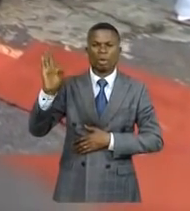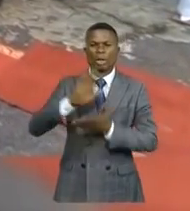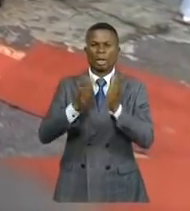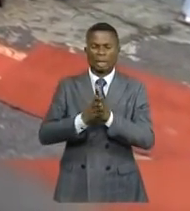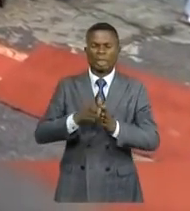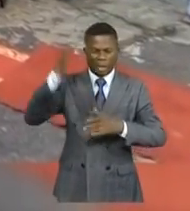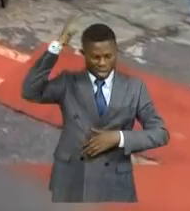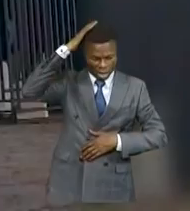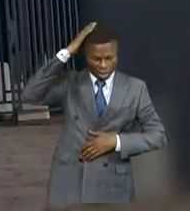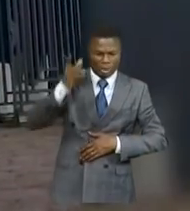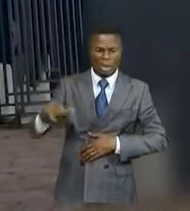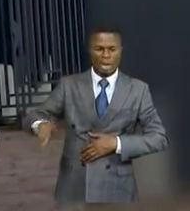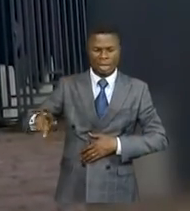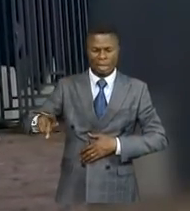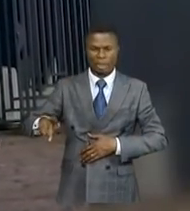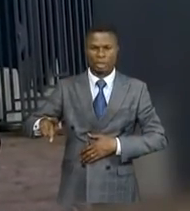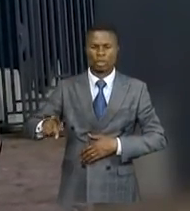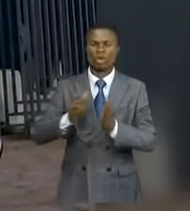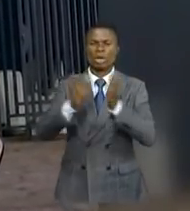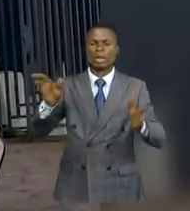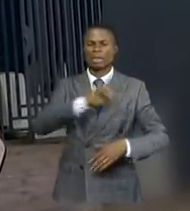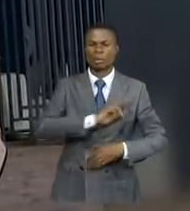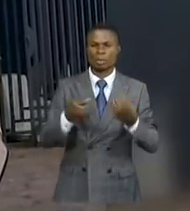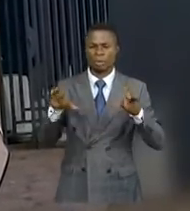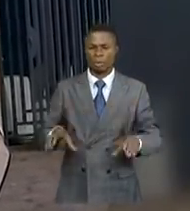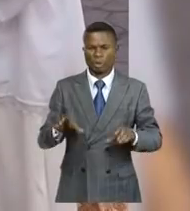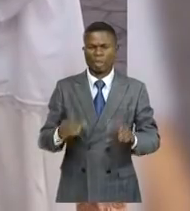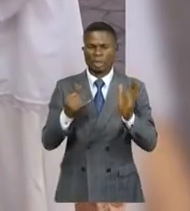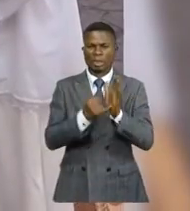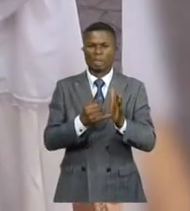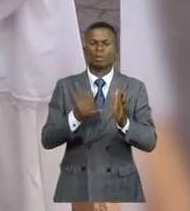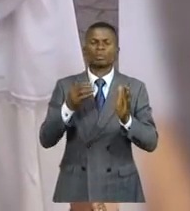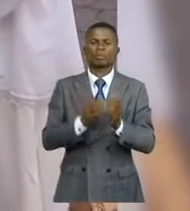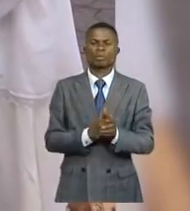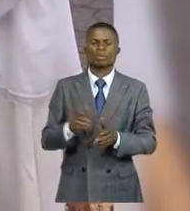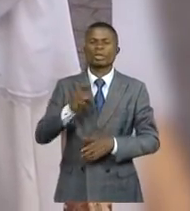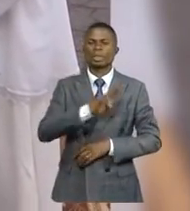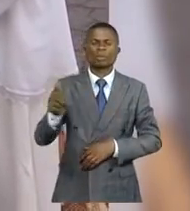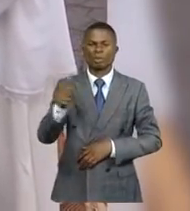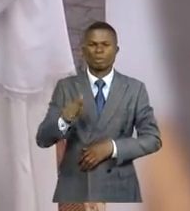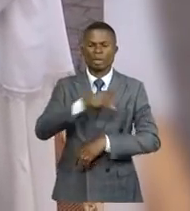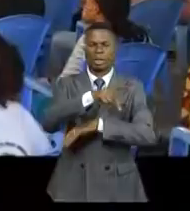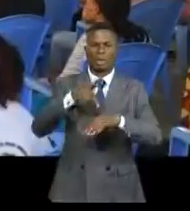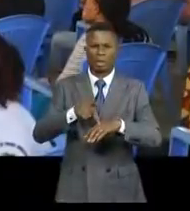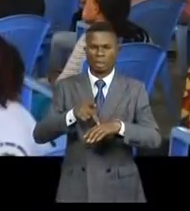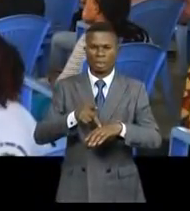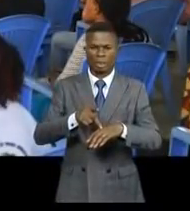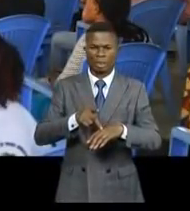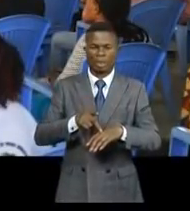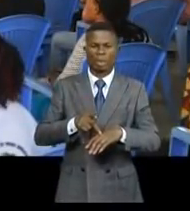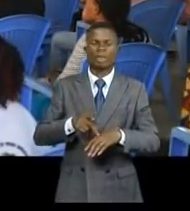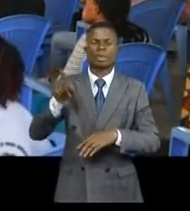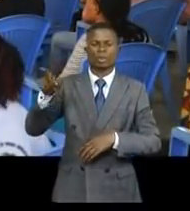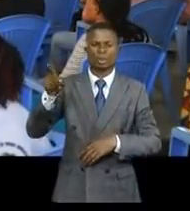région ecclésiastique de la République démocratique du Congo. C'était le samedi 29 mai 2021 à la paroisse Enfant Jésus de